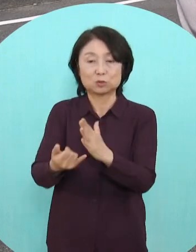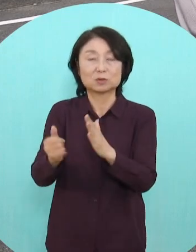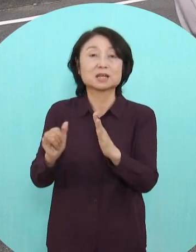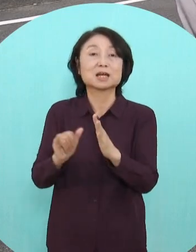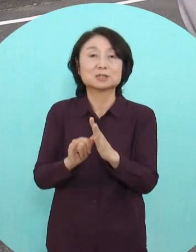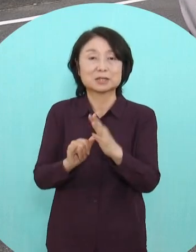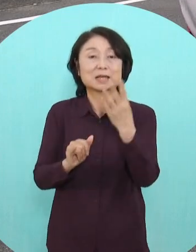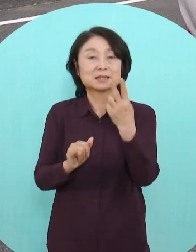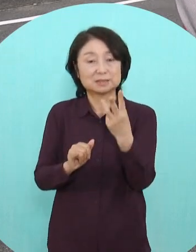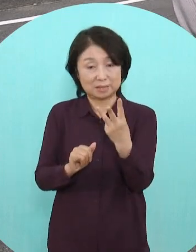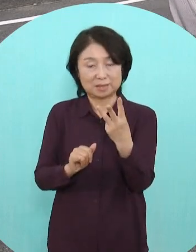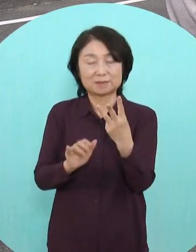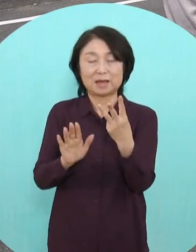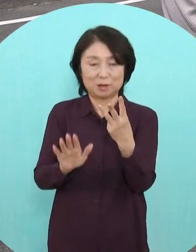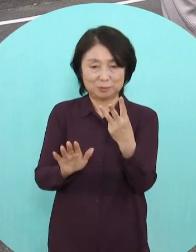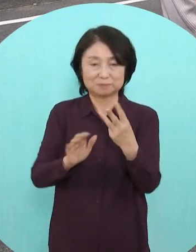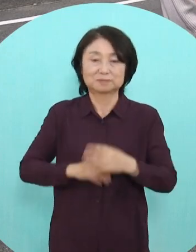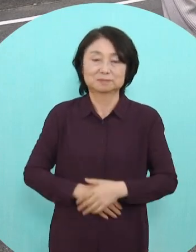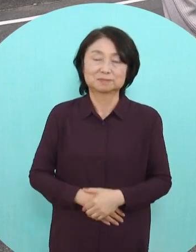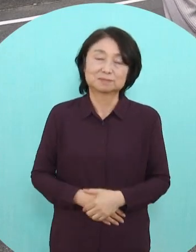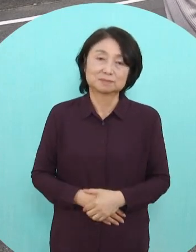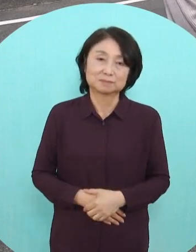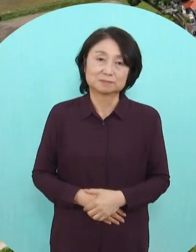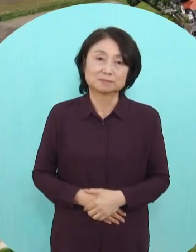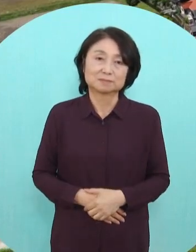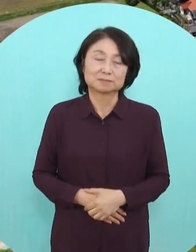家が、まあ、3件はありますね。